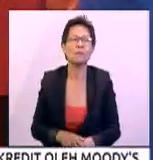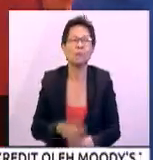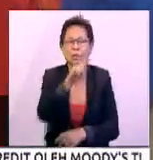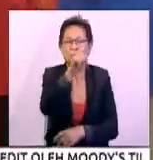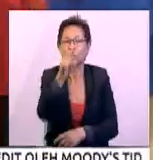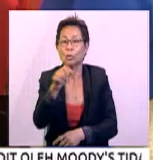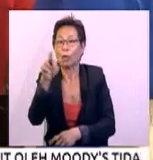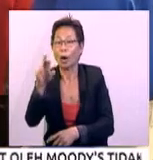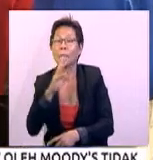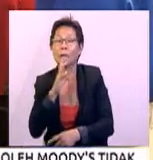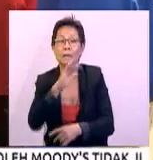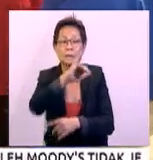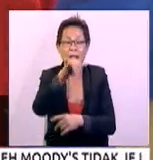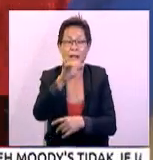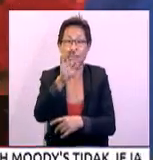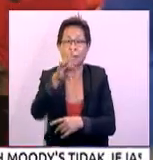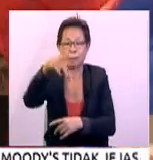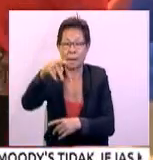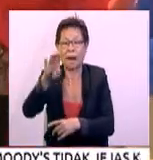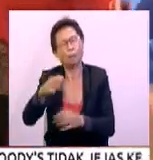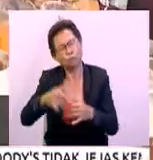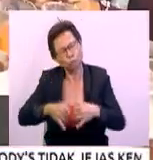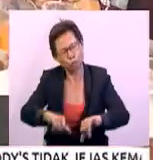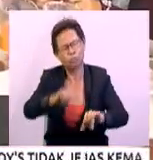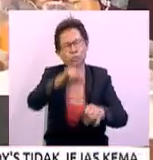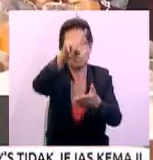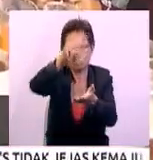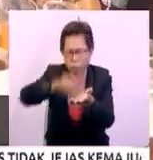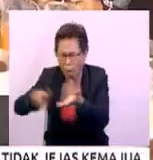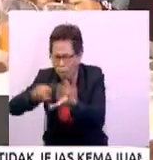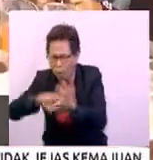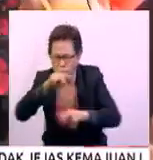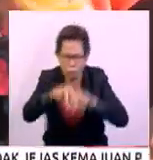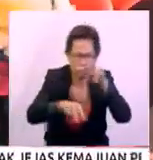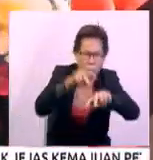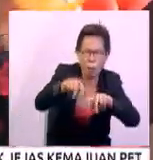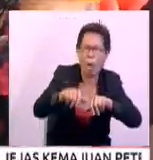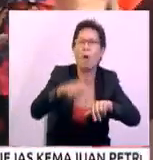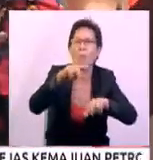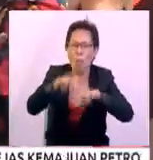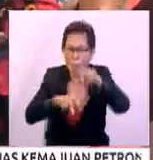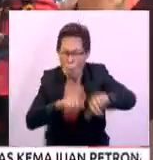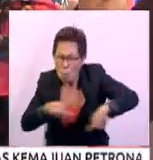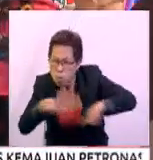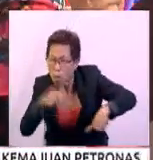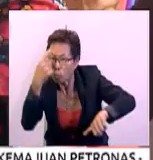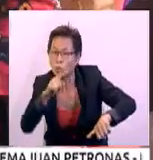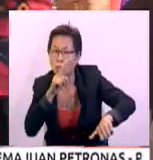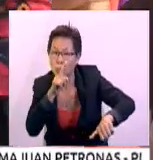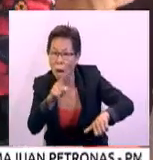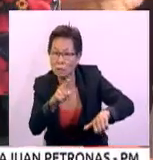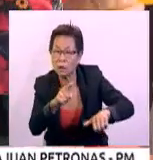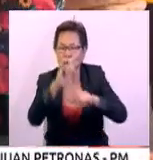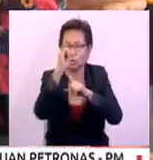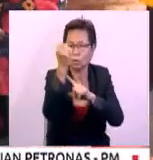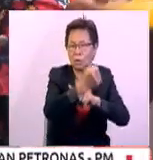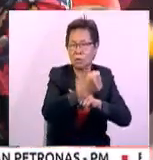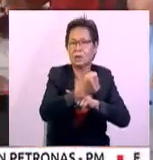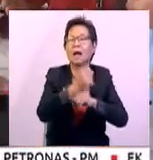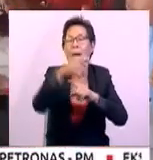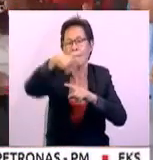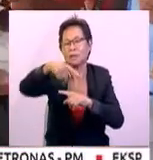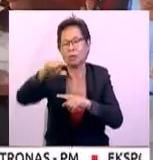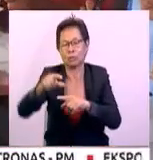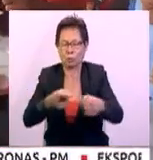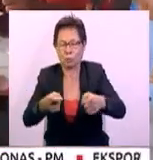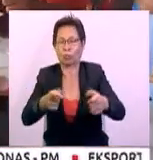Zuraida berkata JBPM terus melakukan pemantauan secara agresif bagi memastikan situasi di Pasir Gudang terkawal.